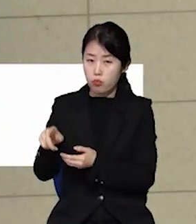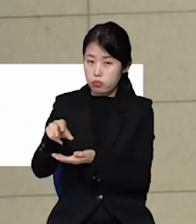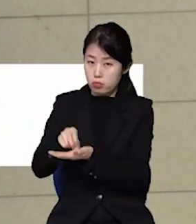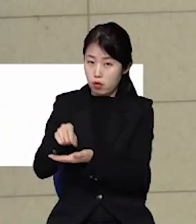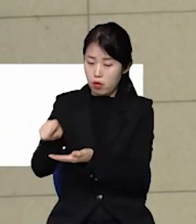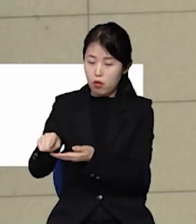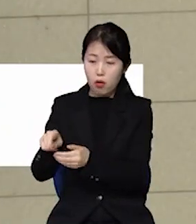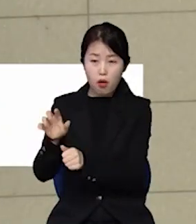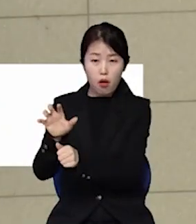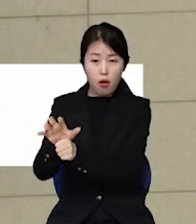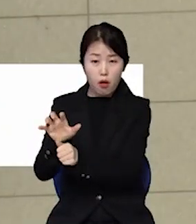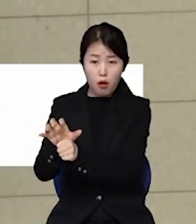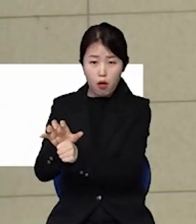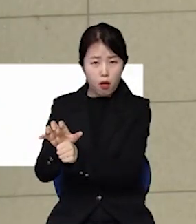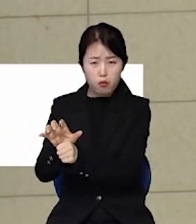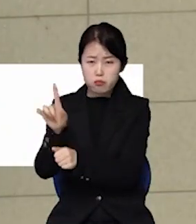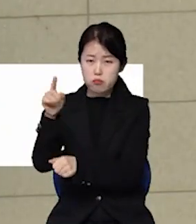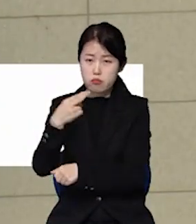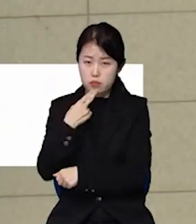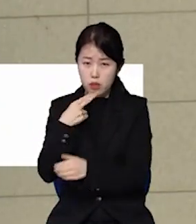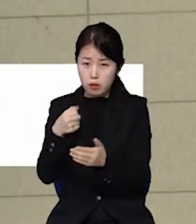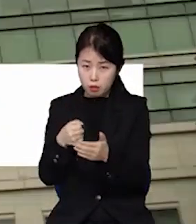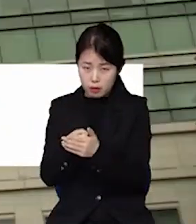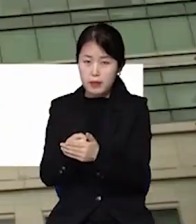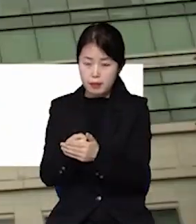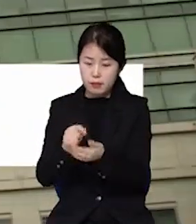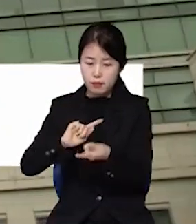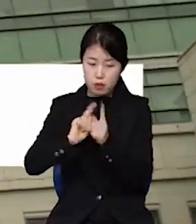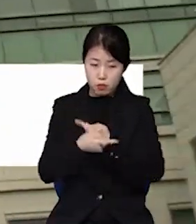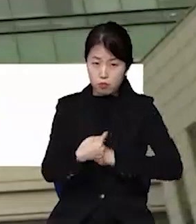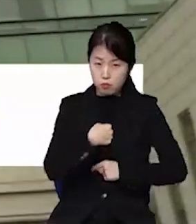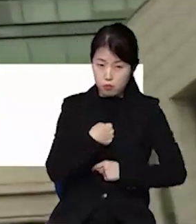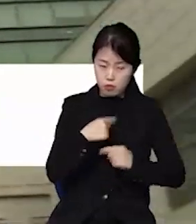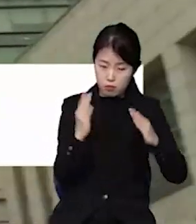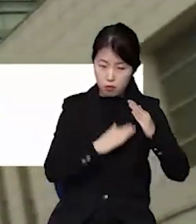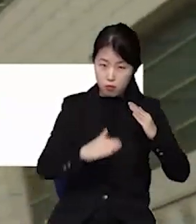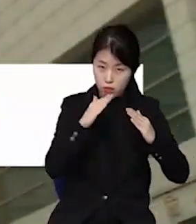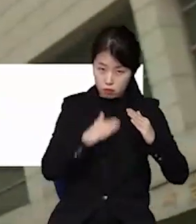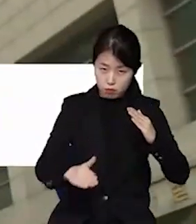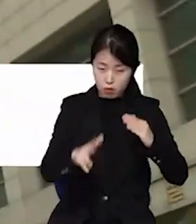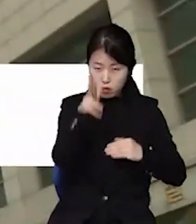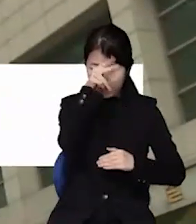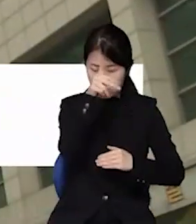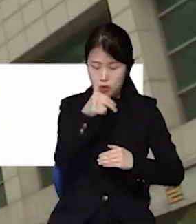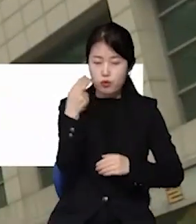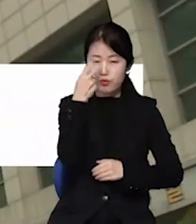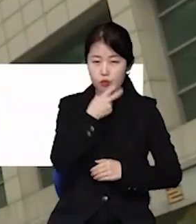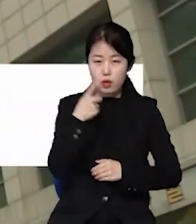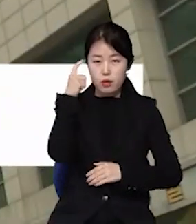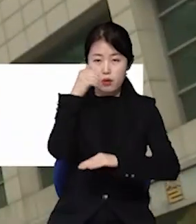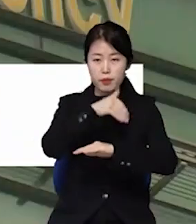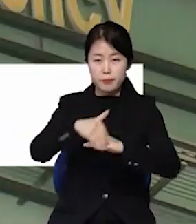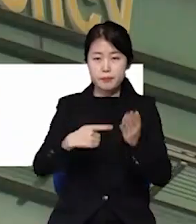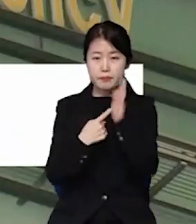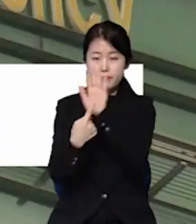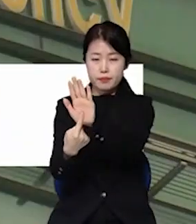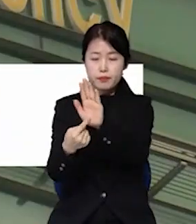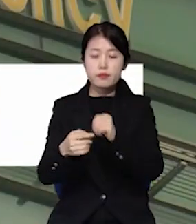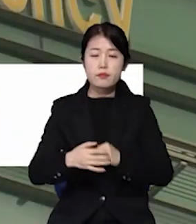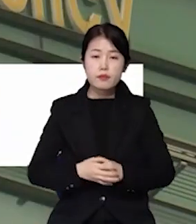대학 감사처분위원회가 관련 처분을 내리지 않기로 결정함에 따라 해당 사건을 정식 수사로 전환하기로 했다고